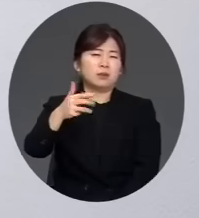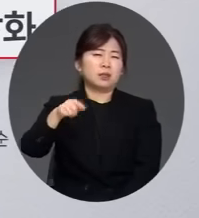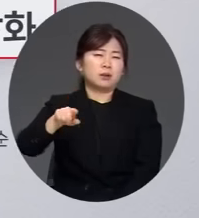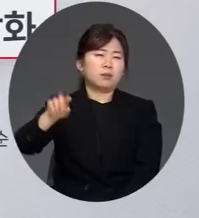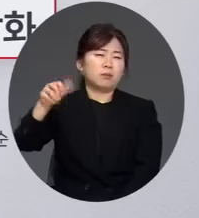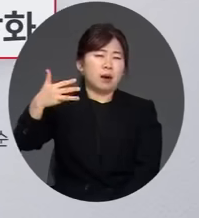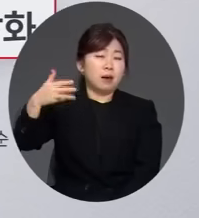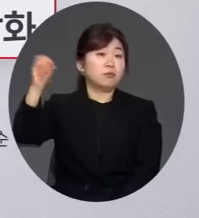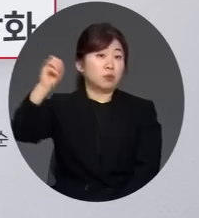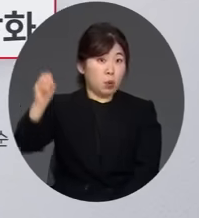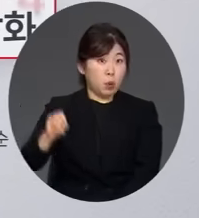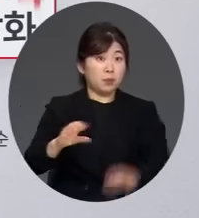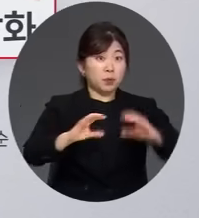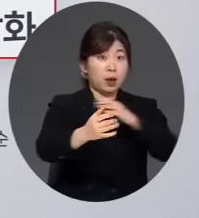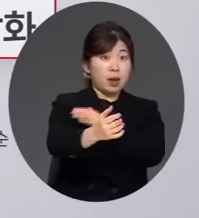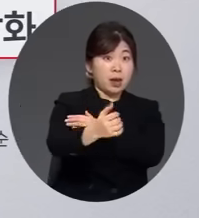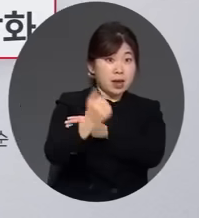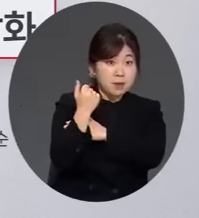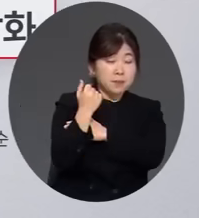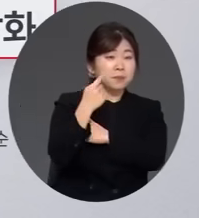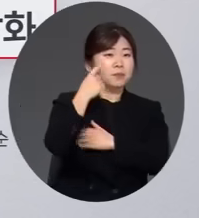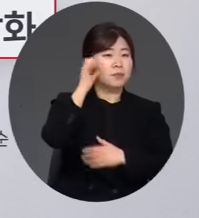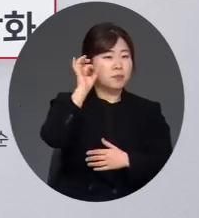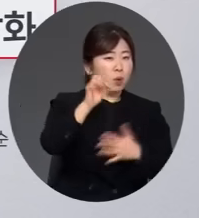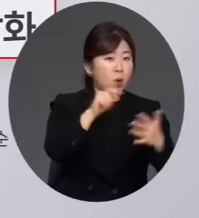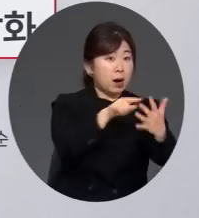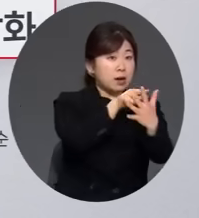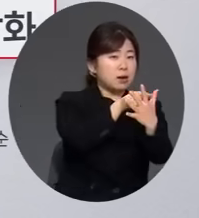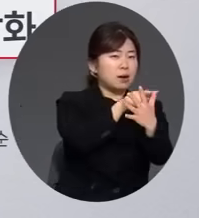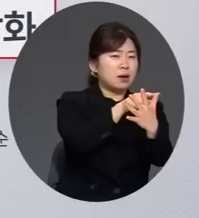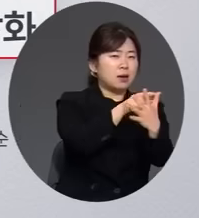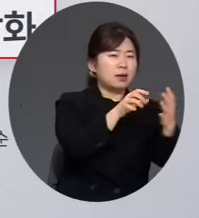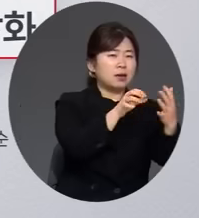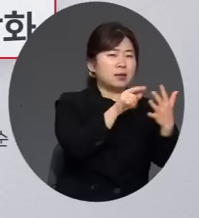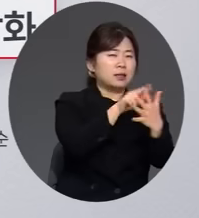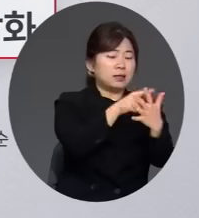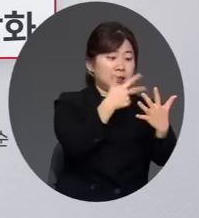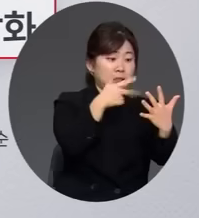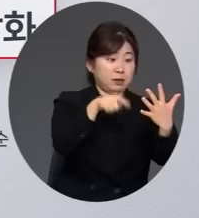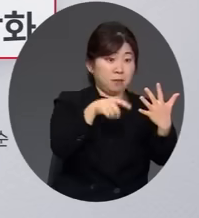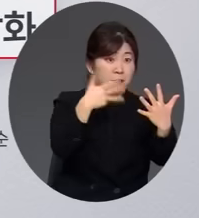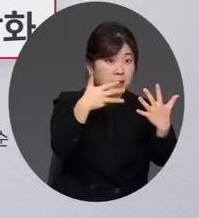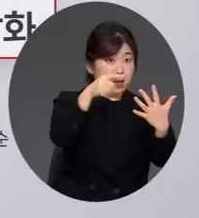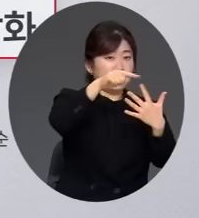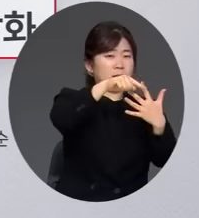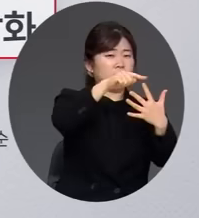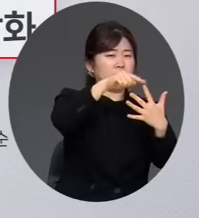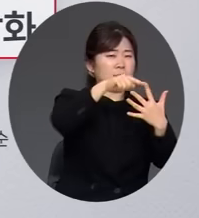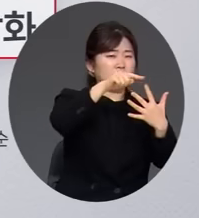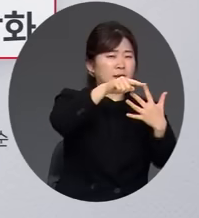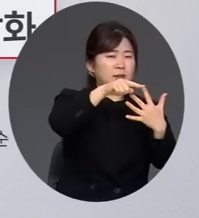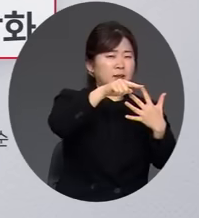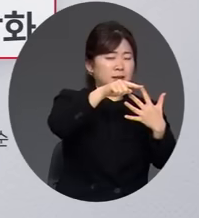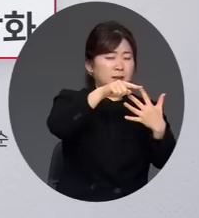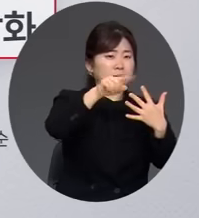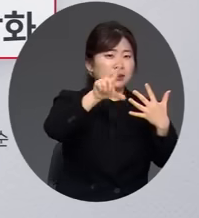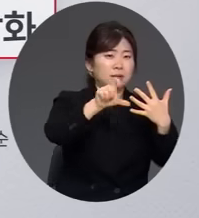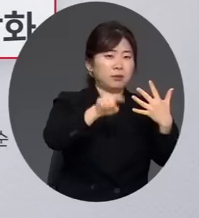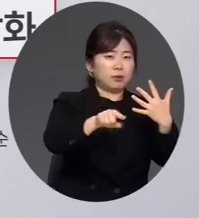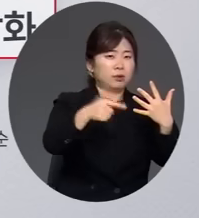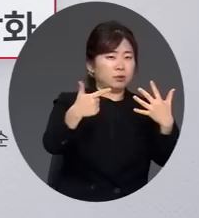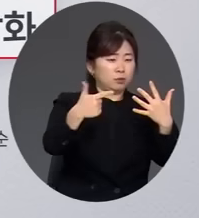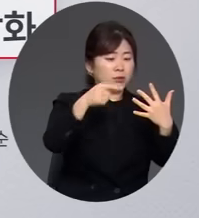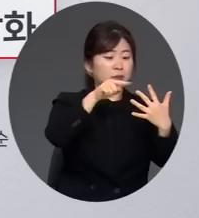38.8% 국민의 힘 후보 적합도는 김실 전국회의원 7.8 박정 전도원